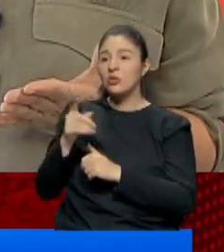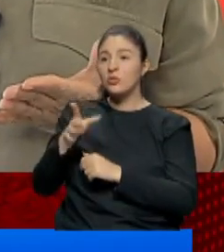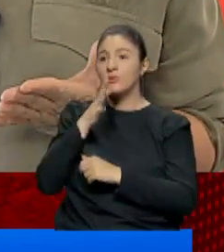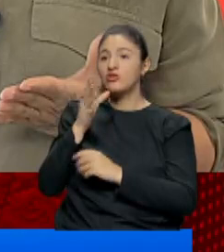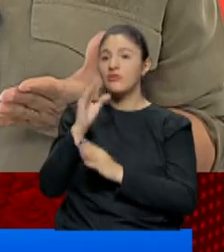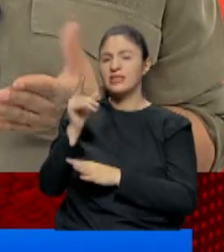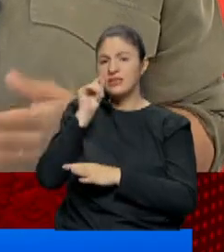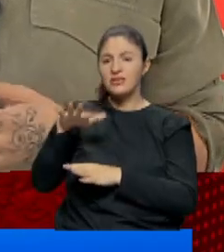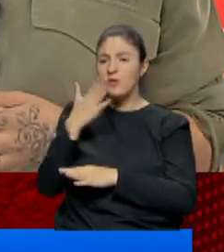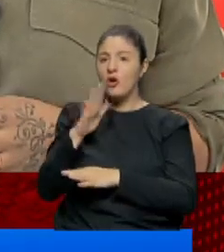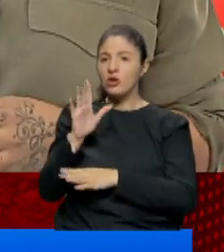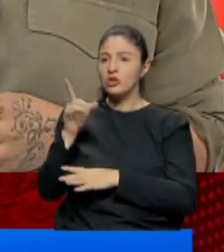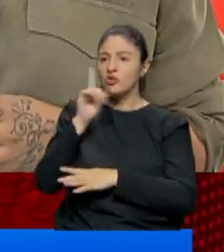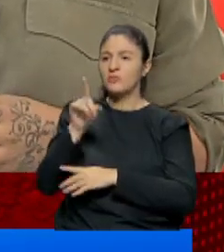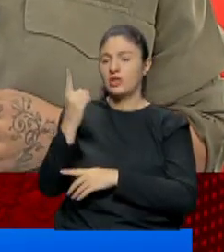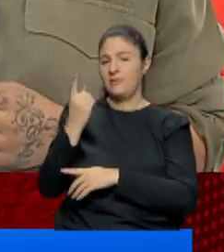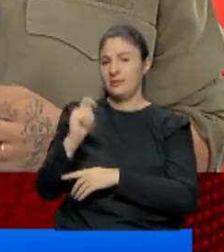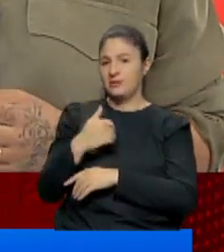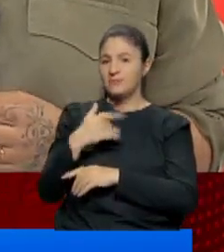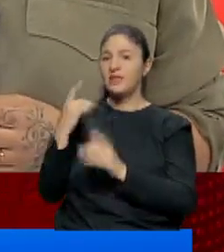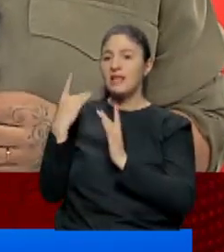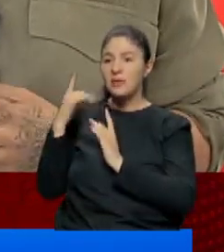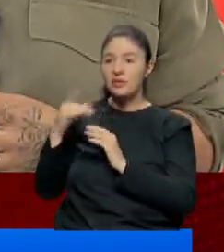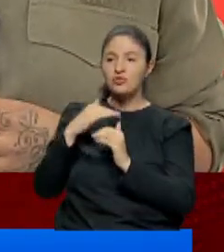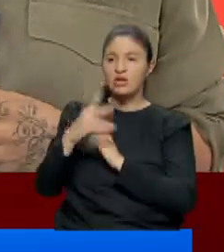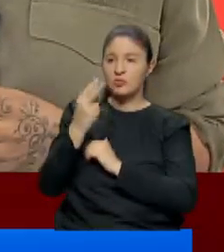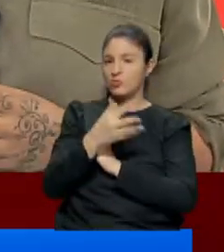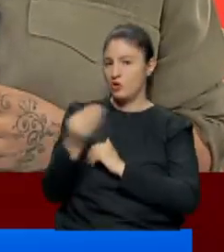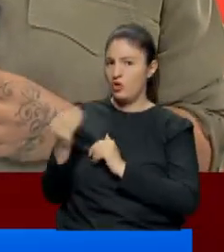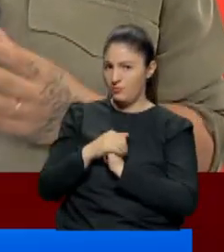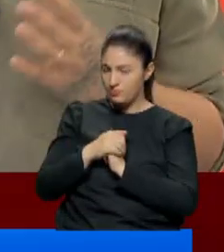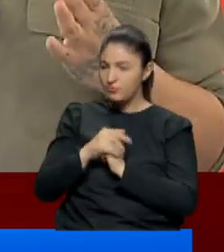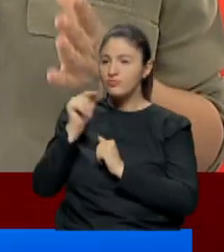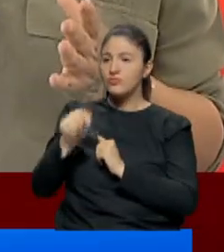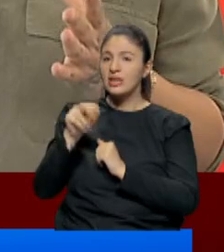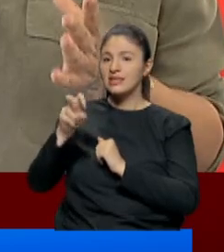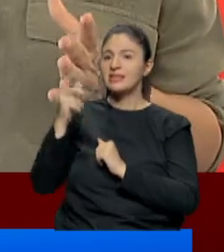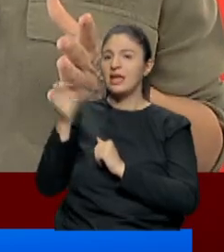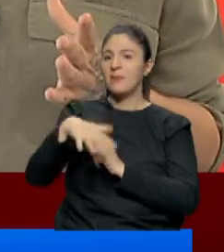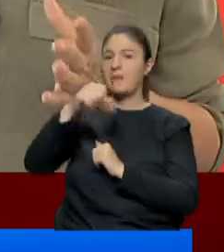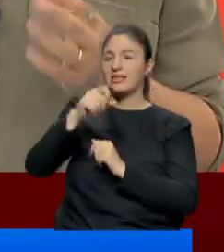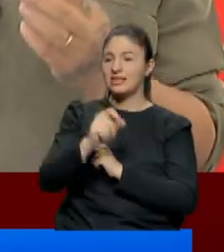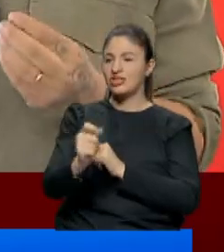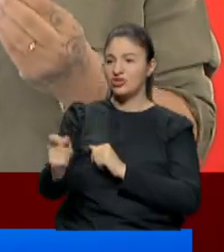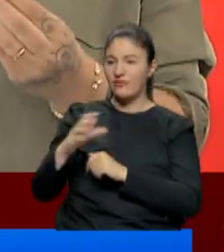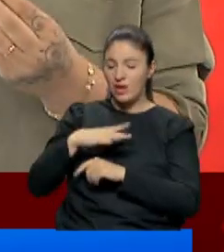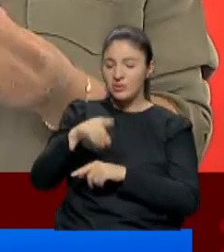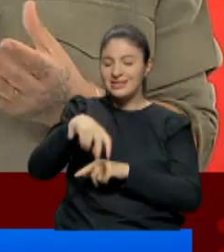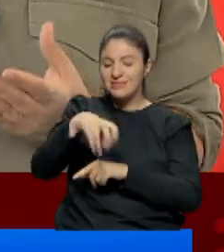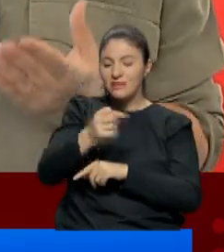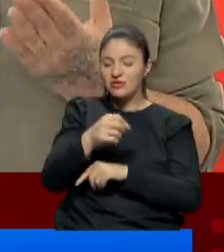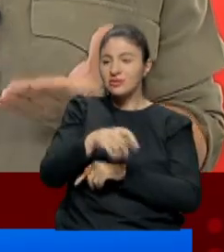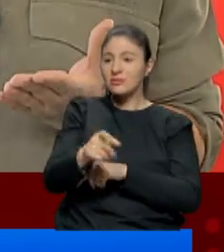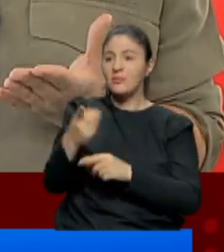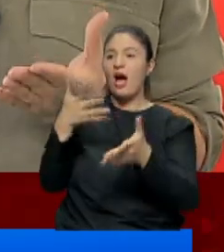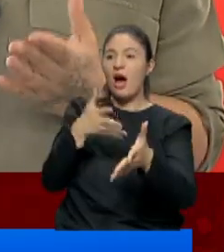Bunu bilen çok fazla kimse yok o yüzden şöyle bir şey yaptık Diyarbakır nüfusu iki buçuk milyon ve burada 8 tane merkez ilçe var ve bu sekiz Merkez